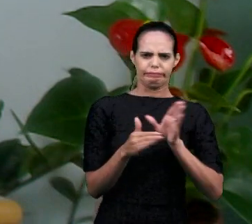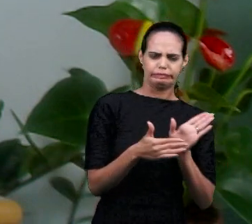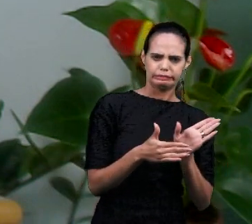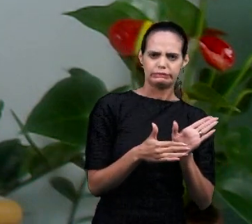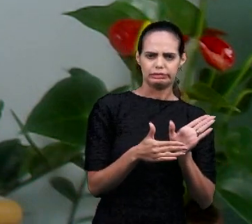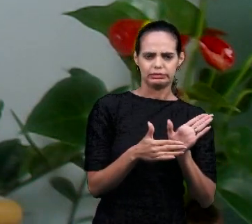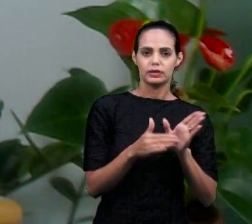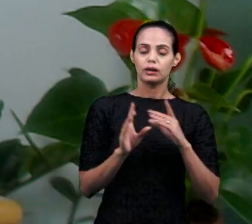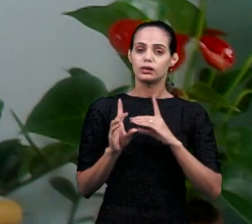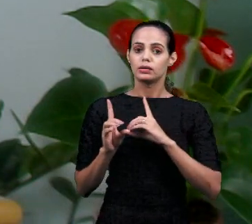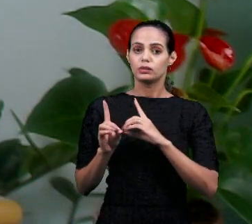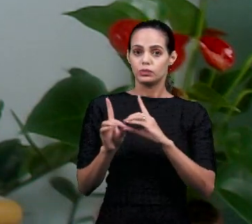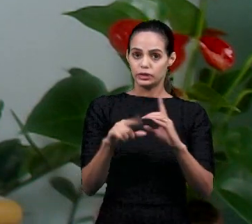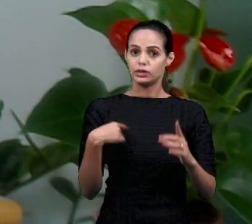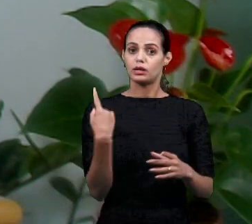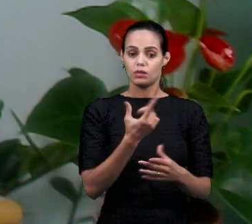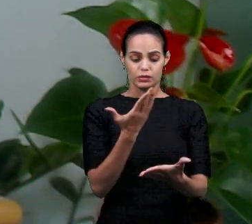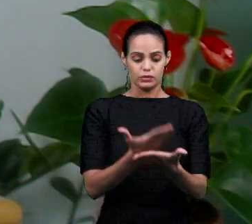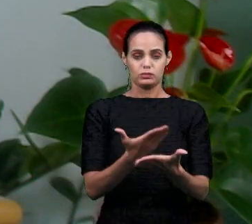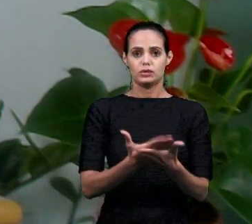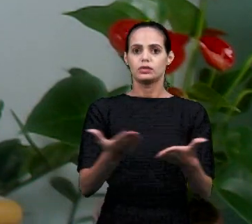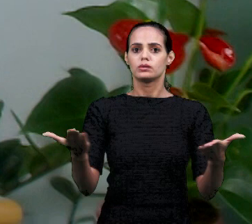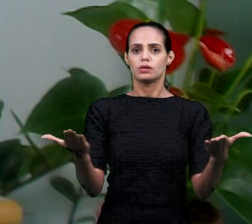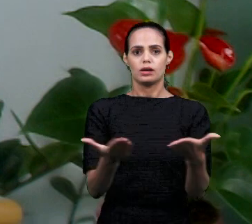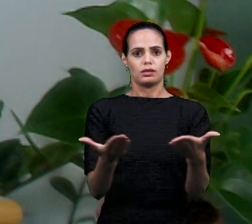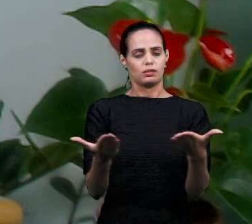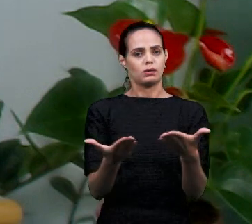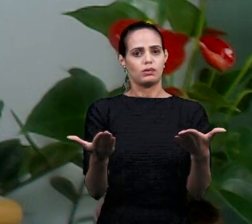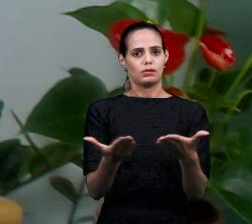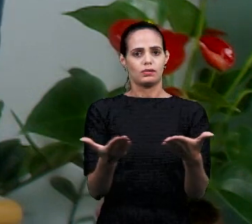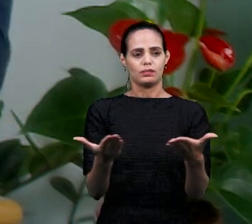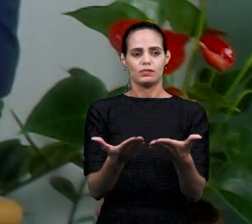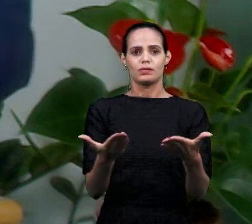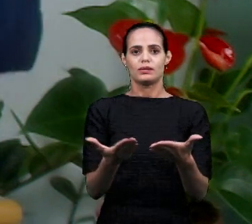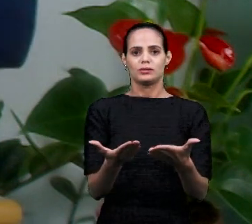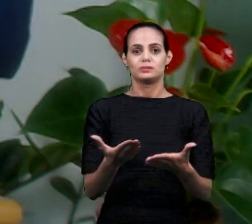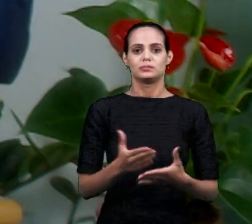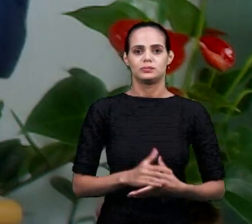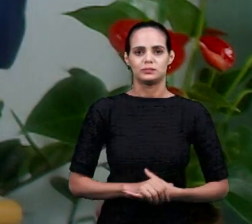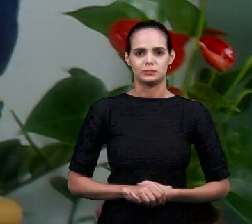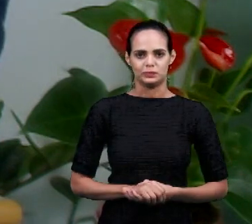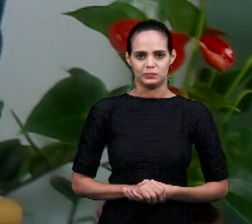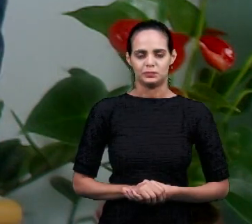été la déviation de la doctrine? Nous sommes en train d'étudier maintenant. En